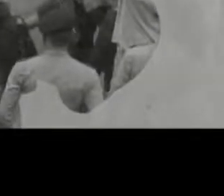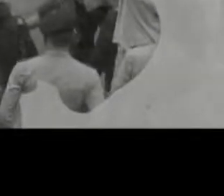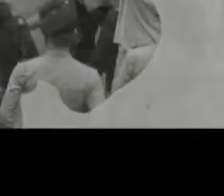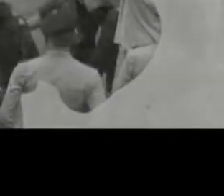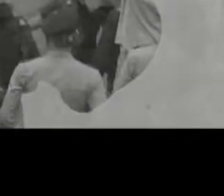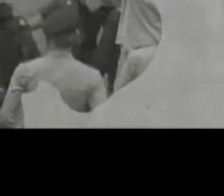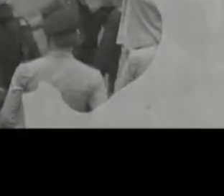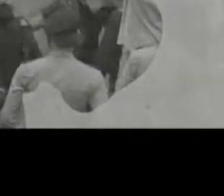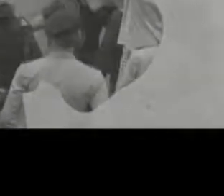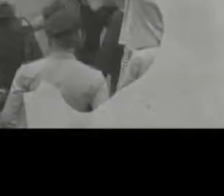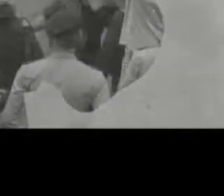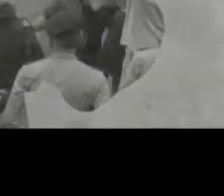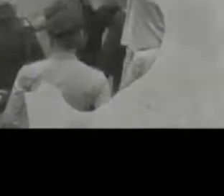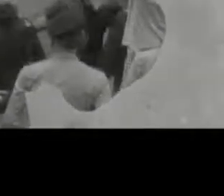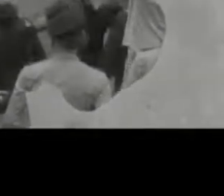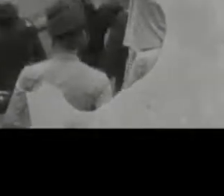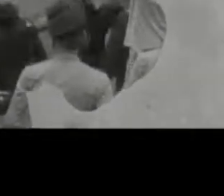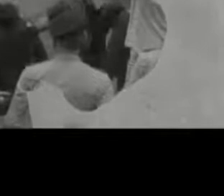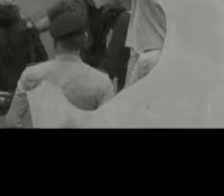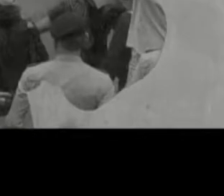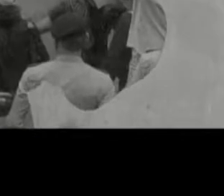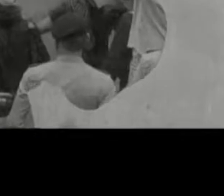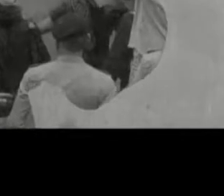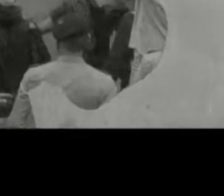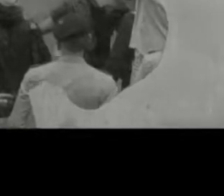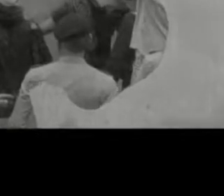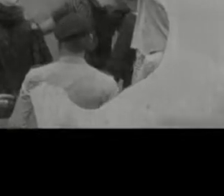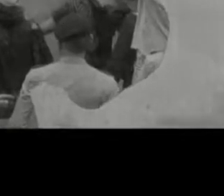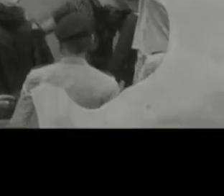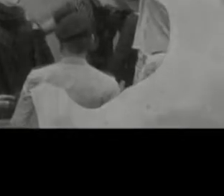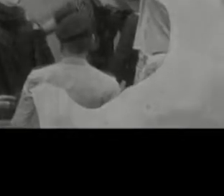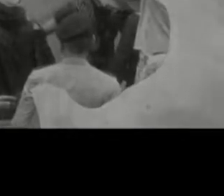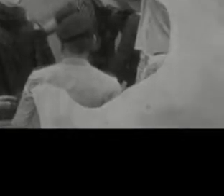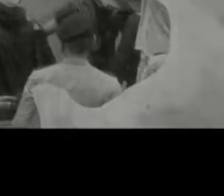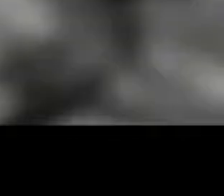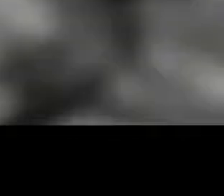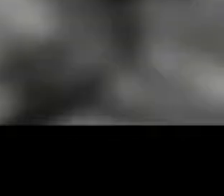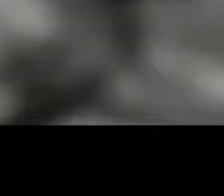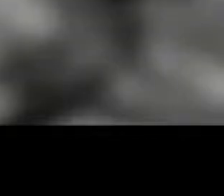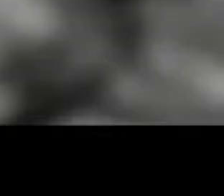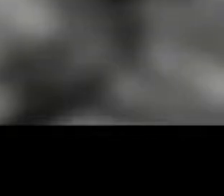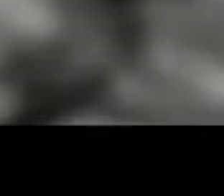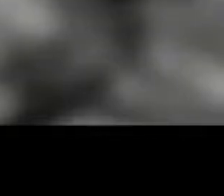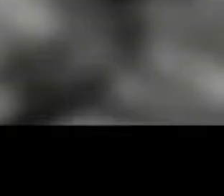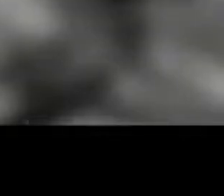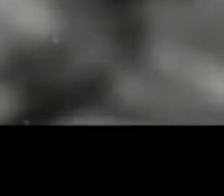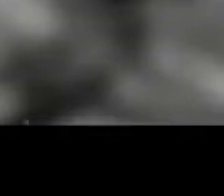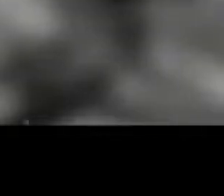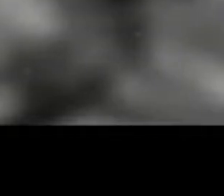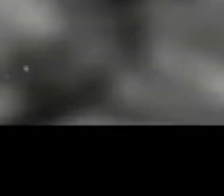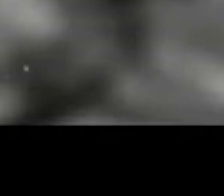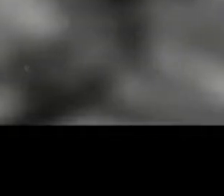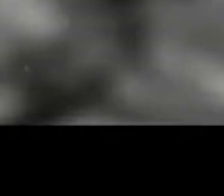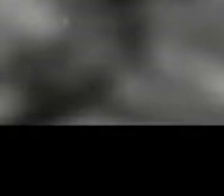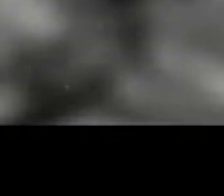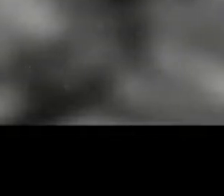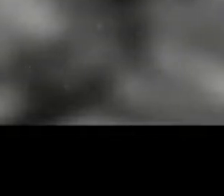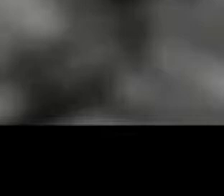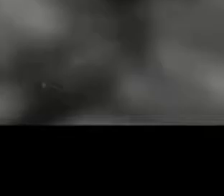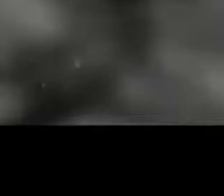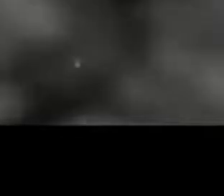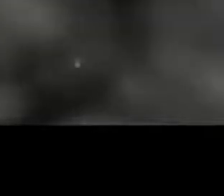Asal kalian tidak membawa ego, bergerombol di sana sini, berhahahihi mengabaikan yang diatur.